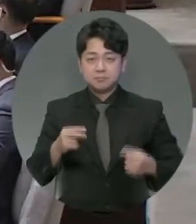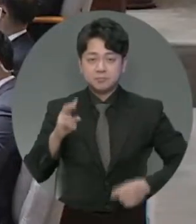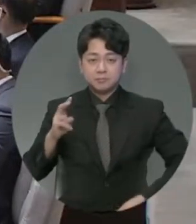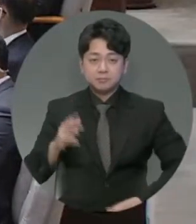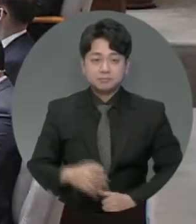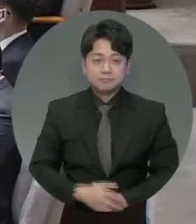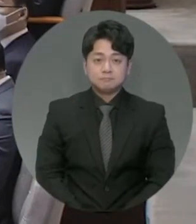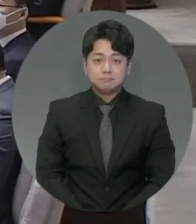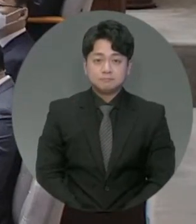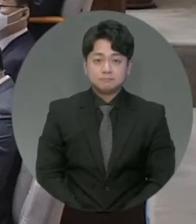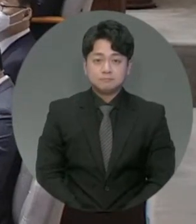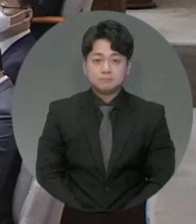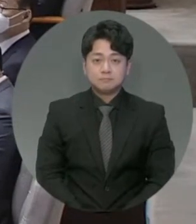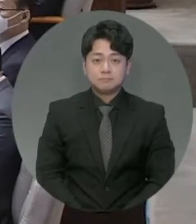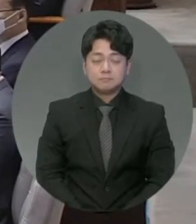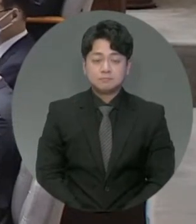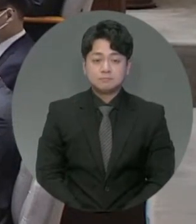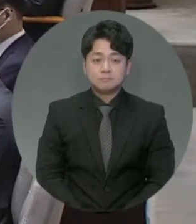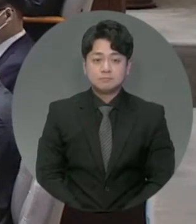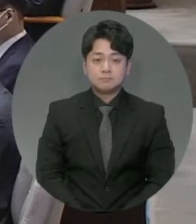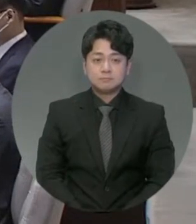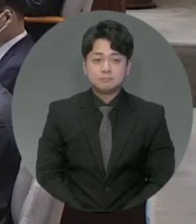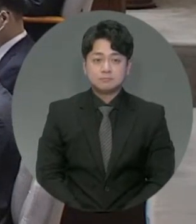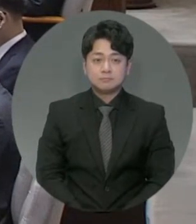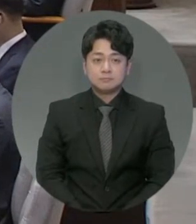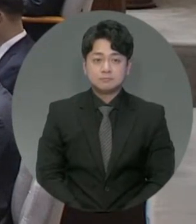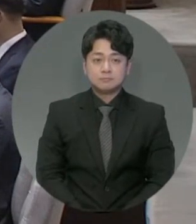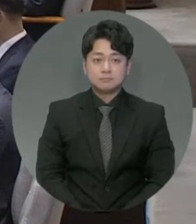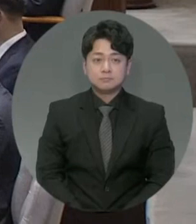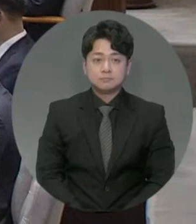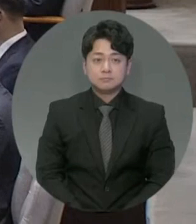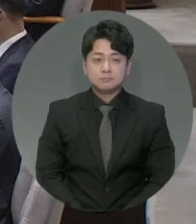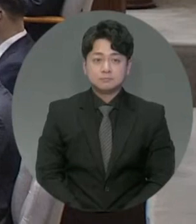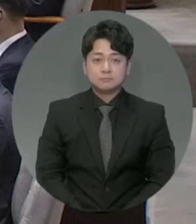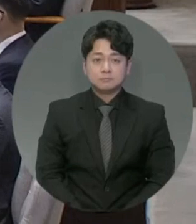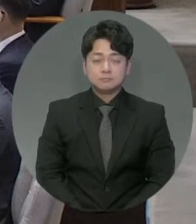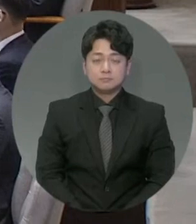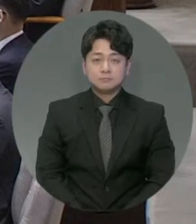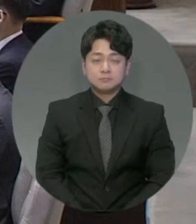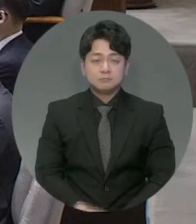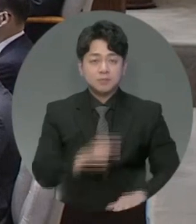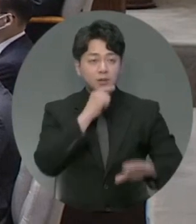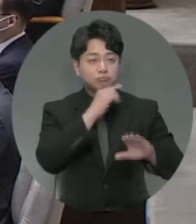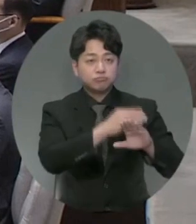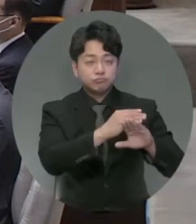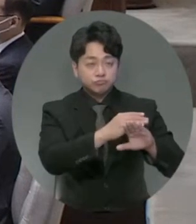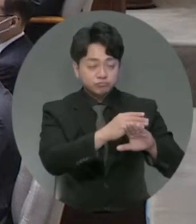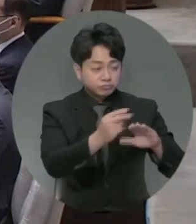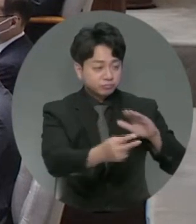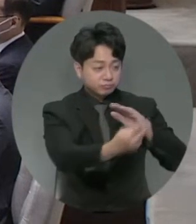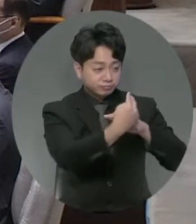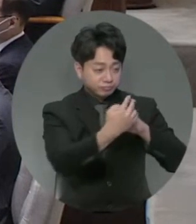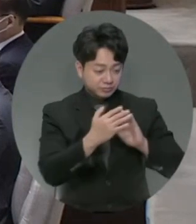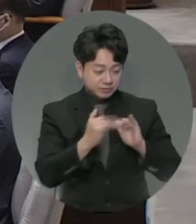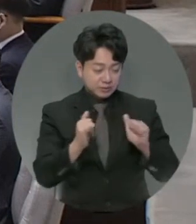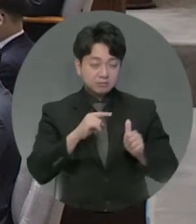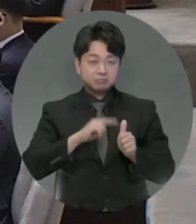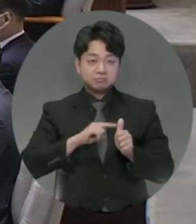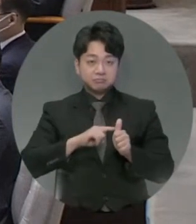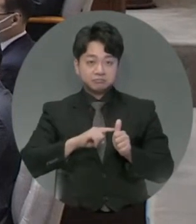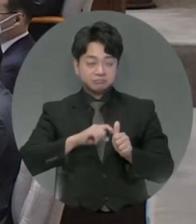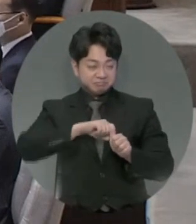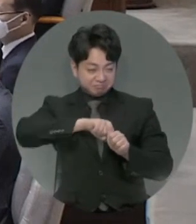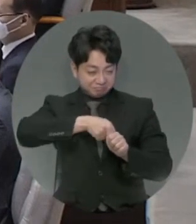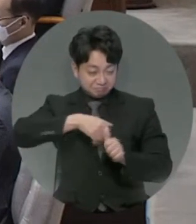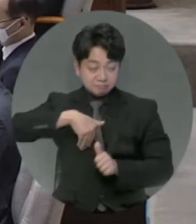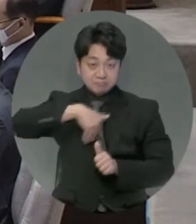장관 나오세요. 예, 통일부 장관입니다. 예, 북송된 2명, 16명을 잔혹하게 살해한